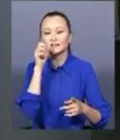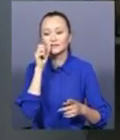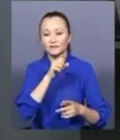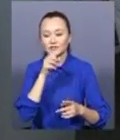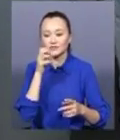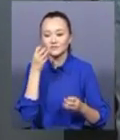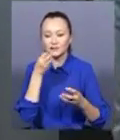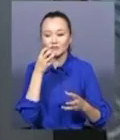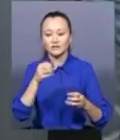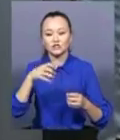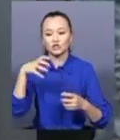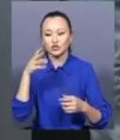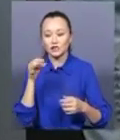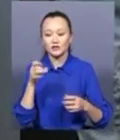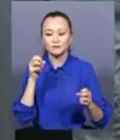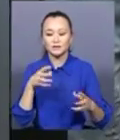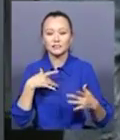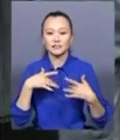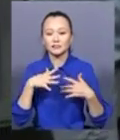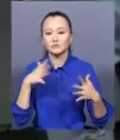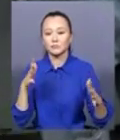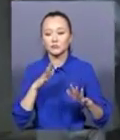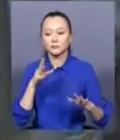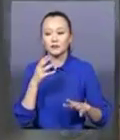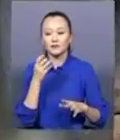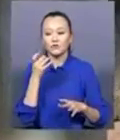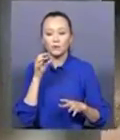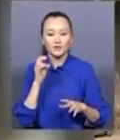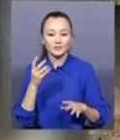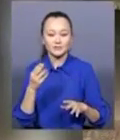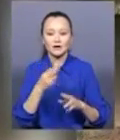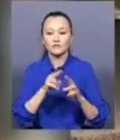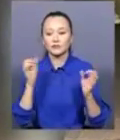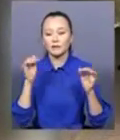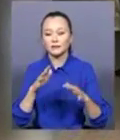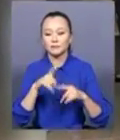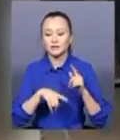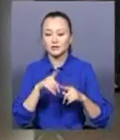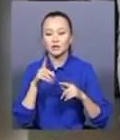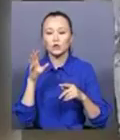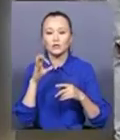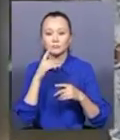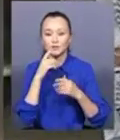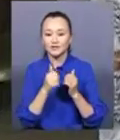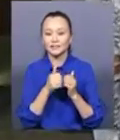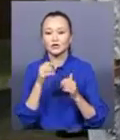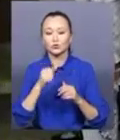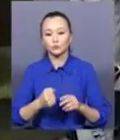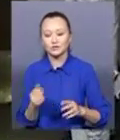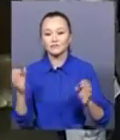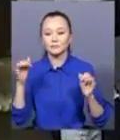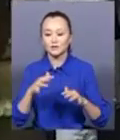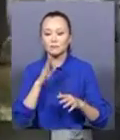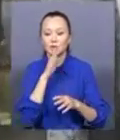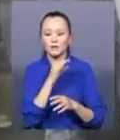воздушные шары и специально нанятые актеры театра с небольшим перформансом. Поздравить девушку собрались близкие, родственники и друзья. Сейчас